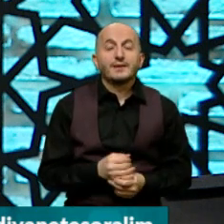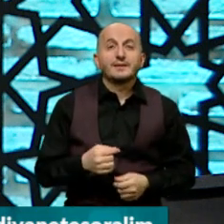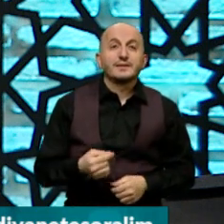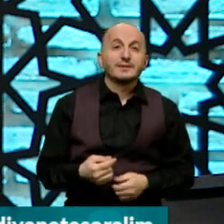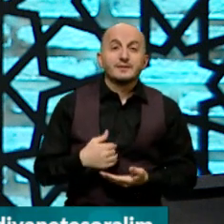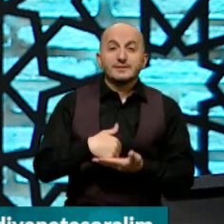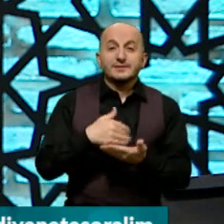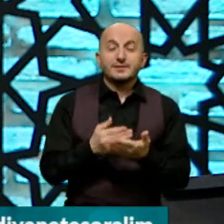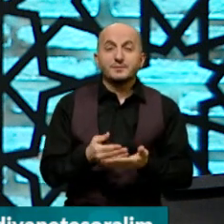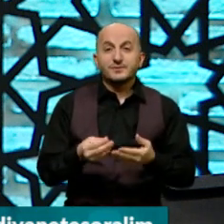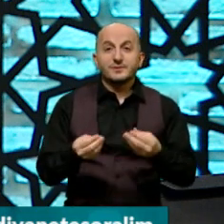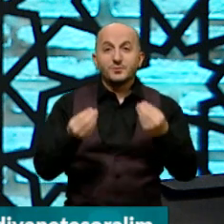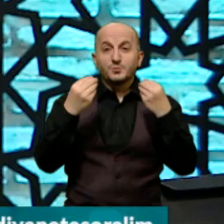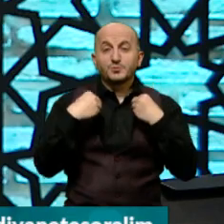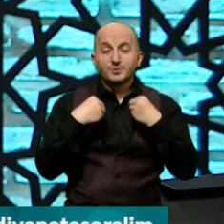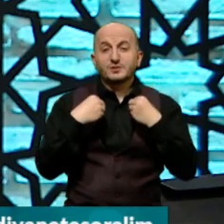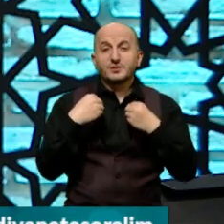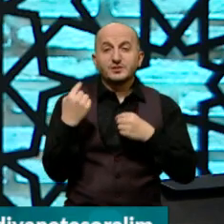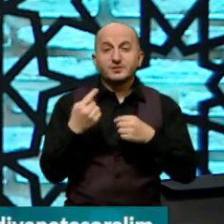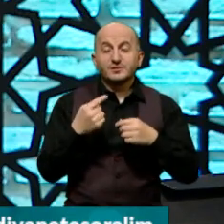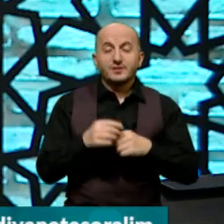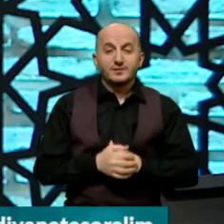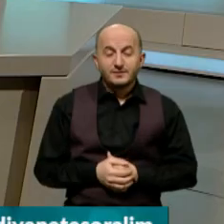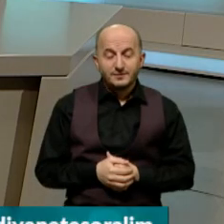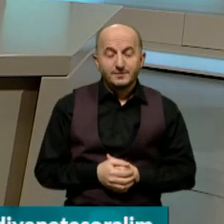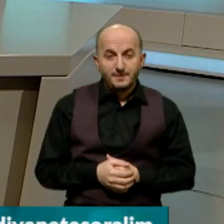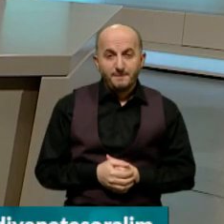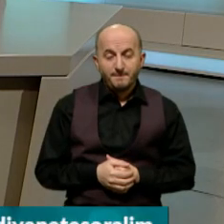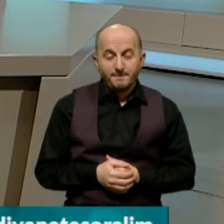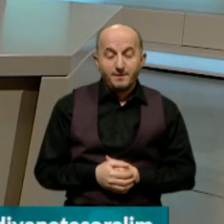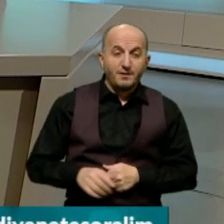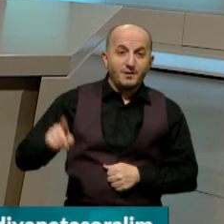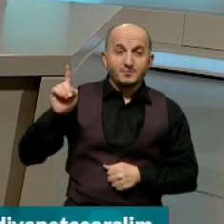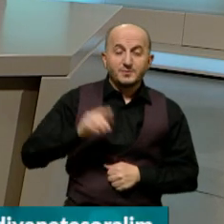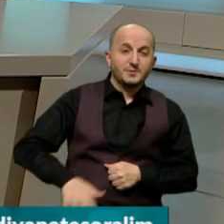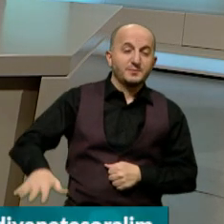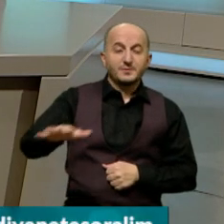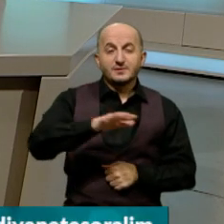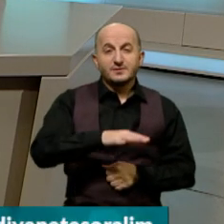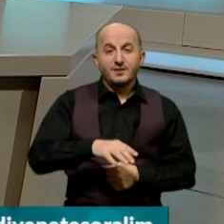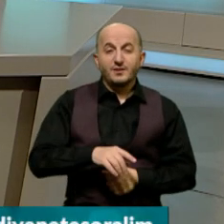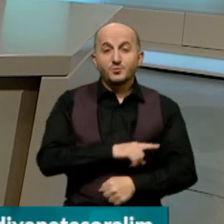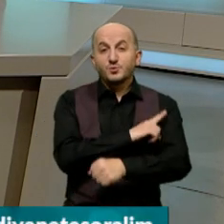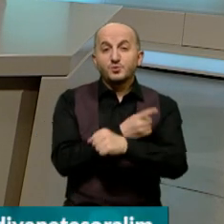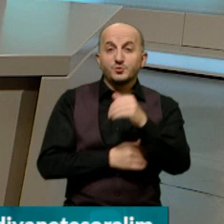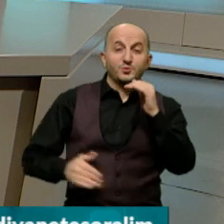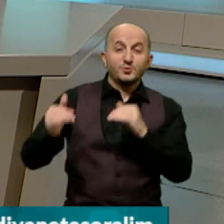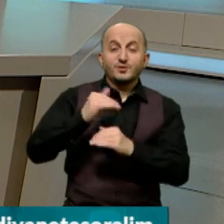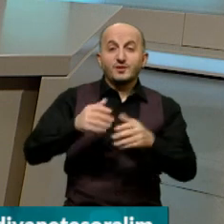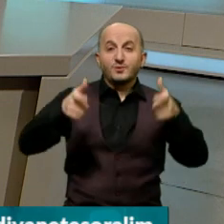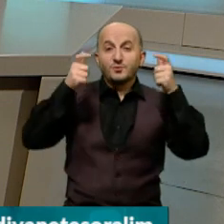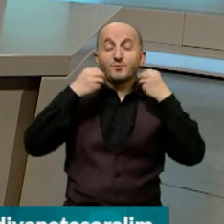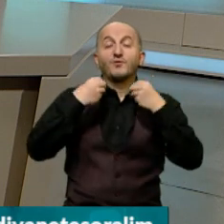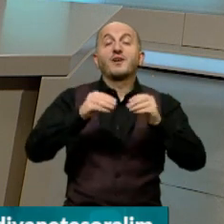hissemize düşecek şey esasında la yükellifullahu nefsen illa usaha. Rabbimiz bize çekemeyeceğimizden fazla yük hakikaten